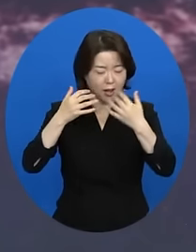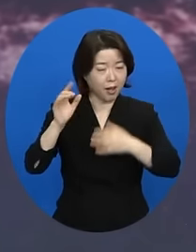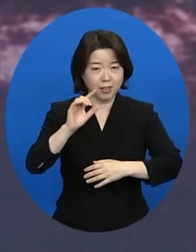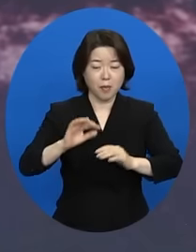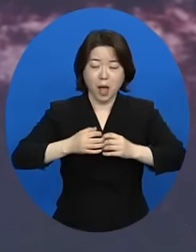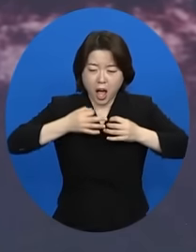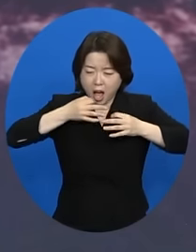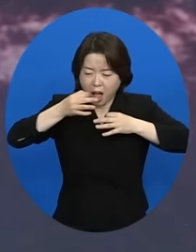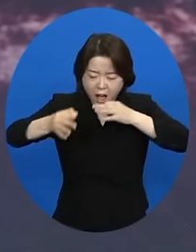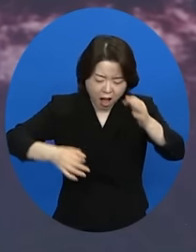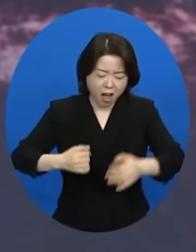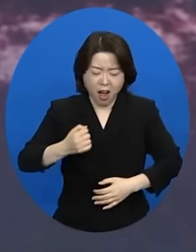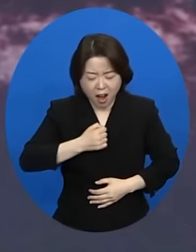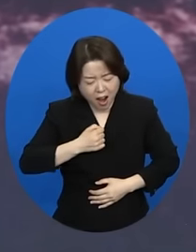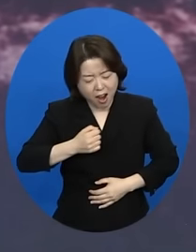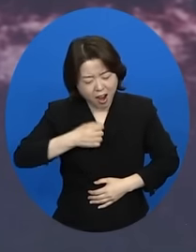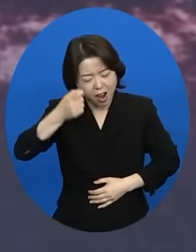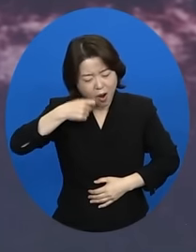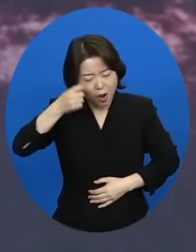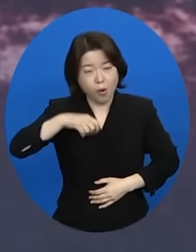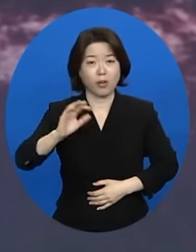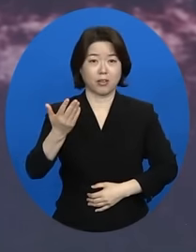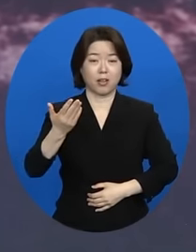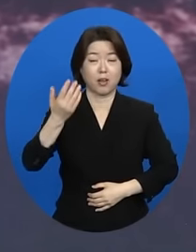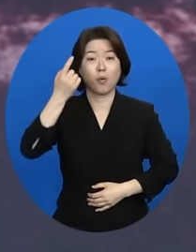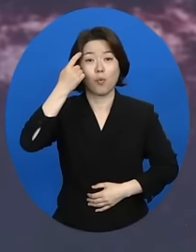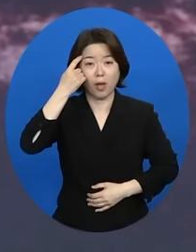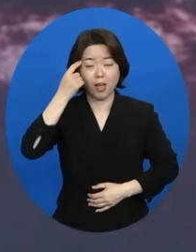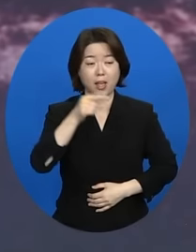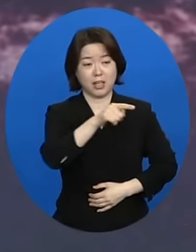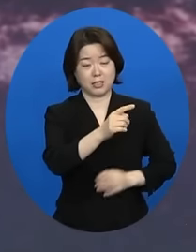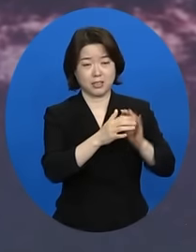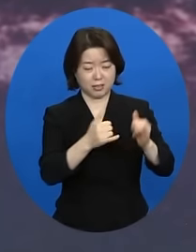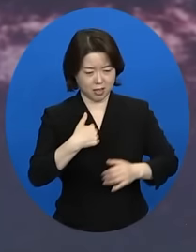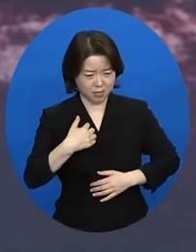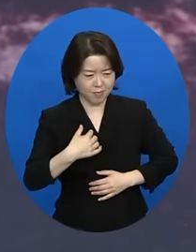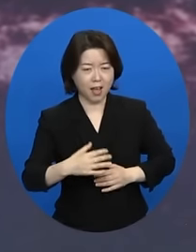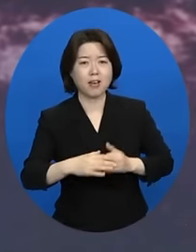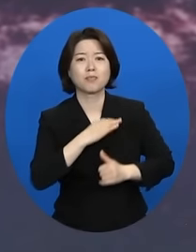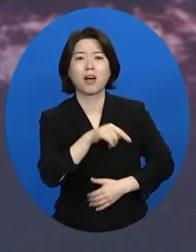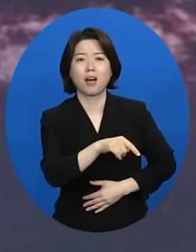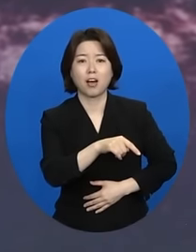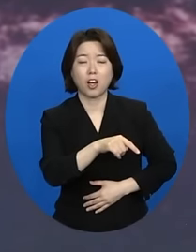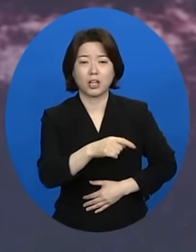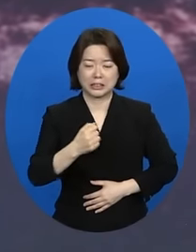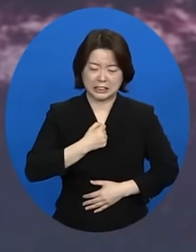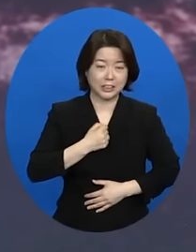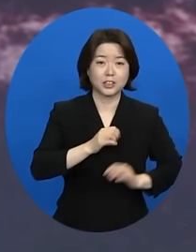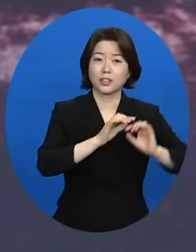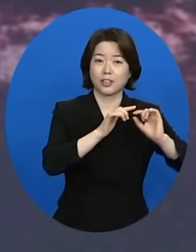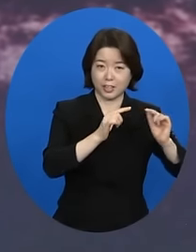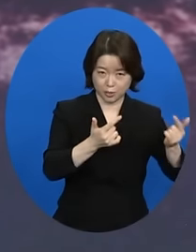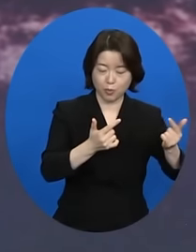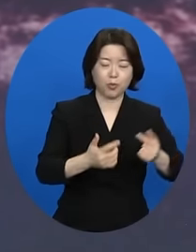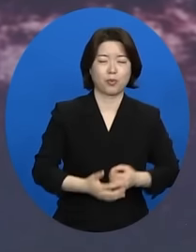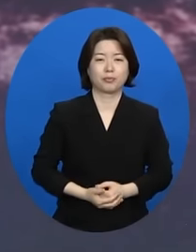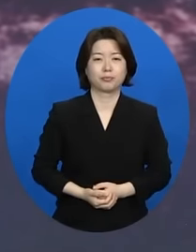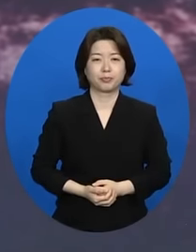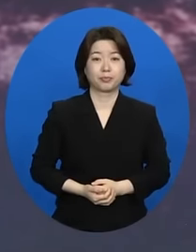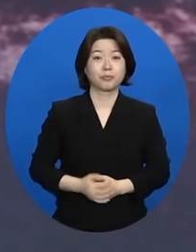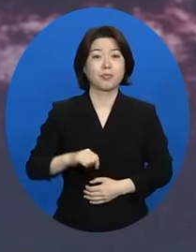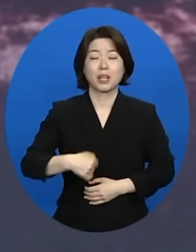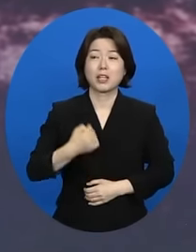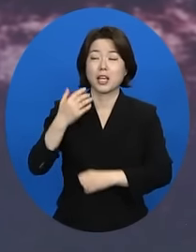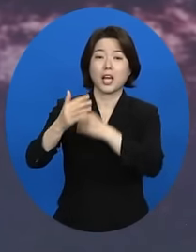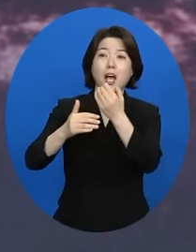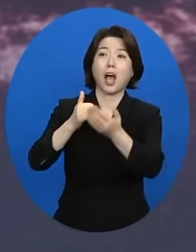막 나더랍니다. 왜 통곡이 났을까? 그 사람이 나한테 어떻게 했는데 이 통곡이 아니고요. 자기가